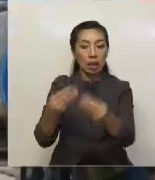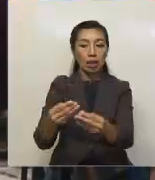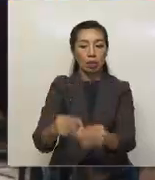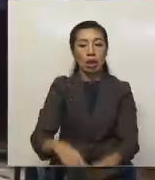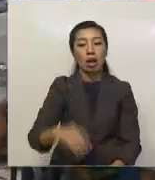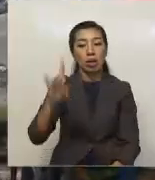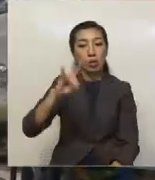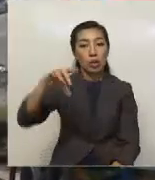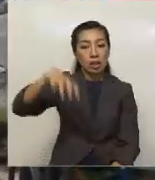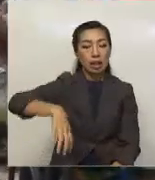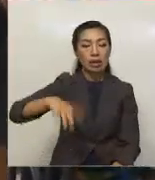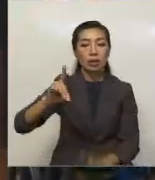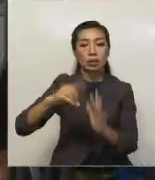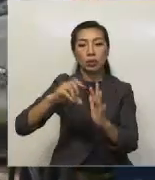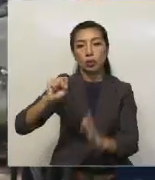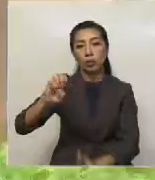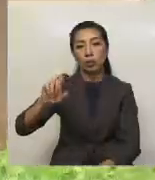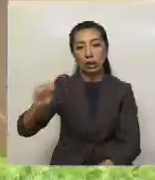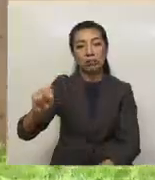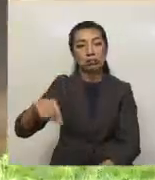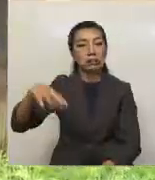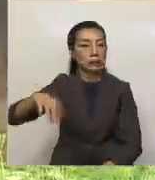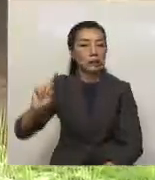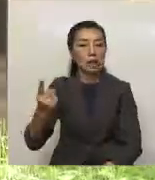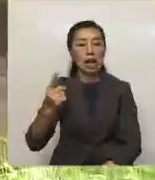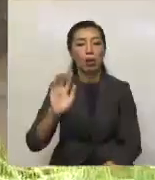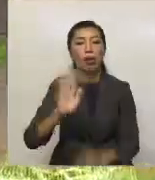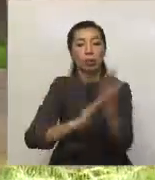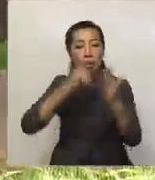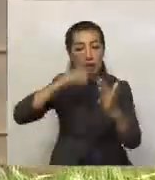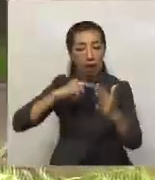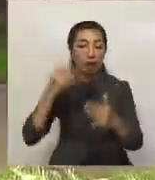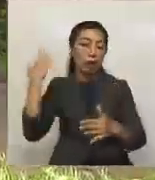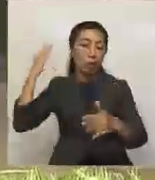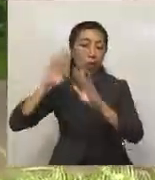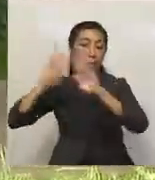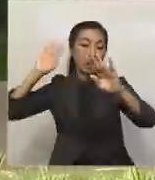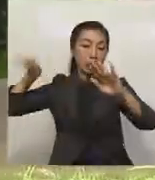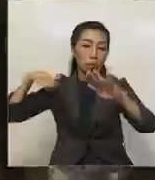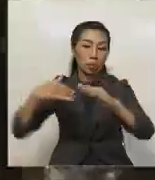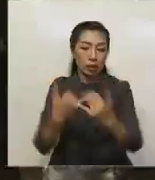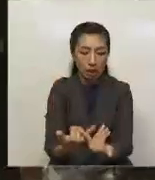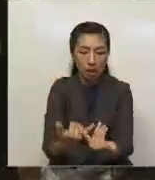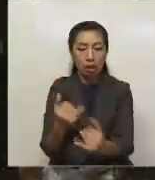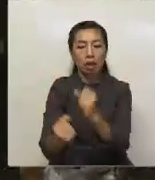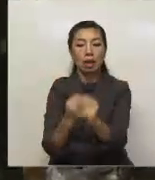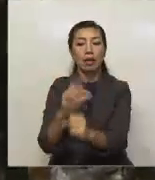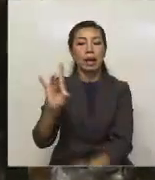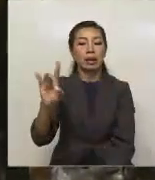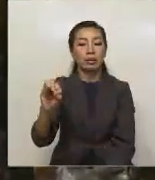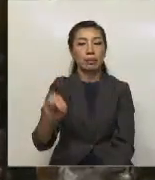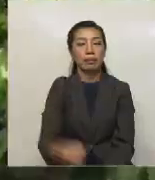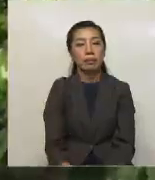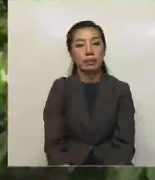ว์ดุสิตซึ่งถือได้ว่าเป็นสวนสัตว์แห่งแรกในประเทศไทยรวมเวลาที่เปิดทำการมาแล้ว80ปีค่ะ